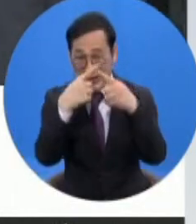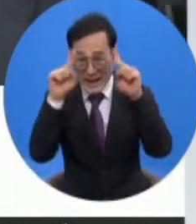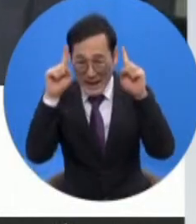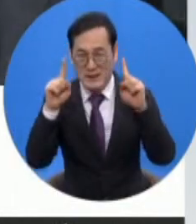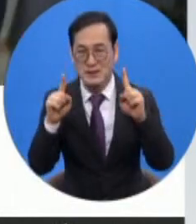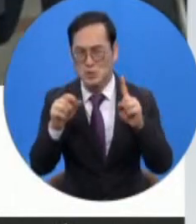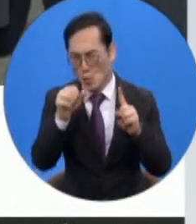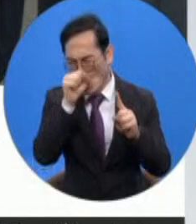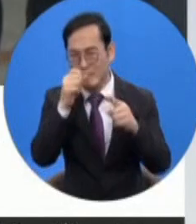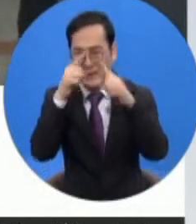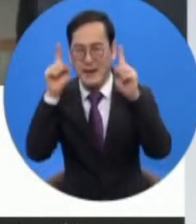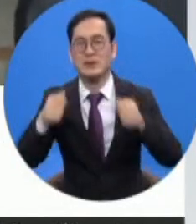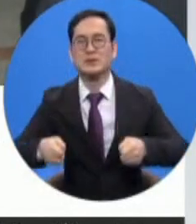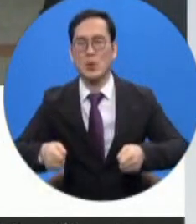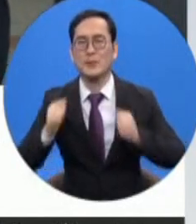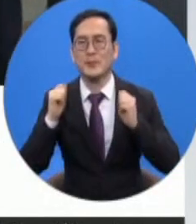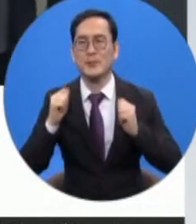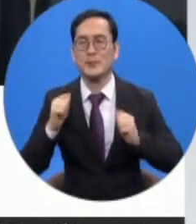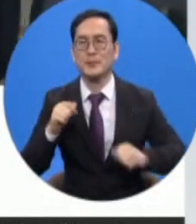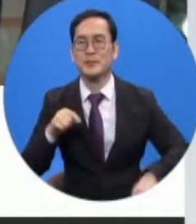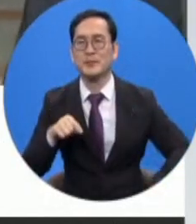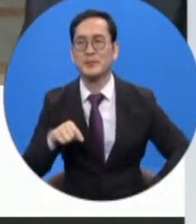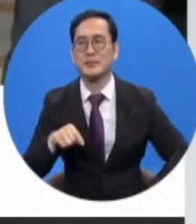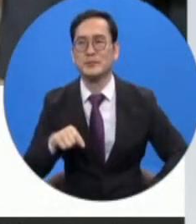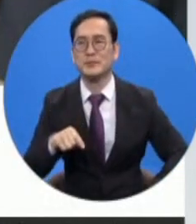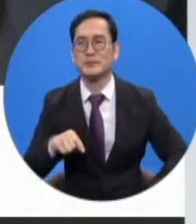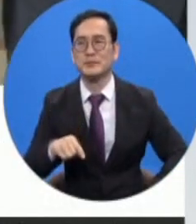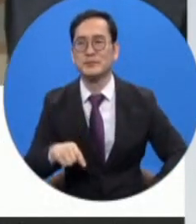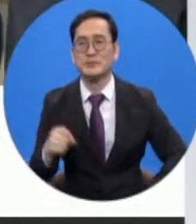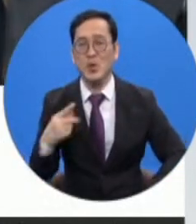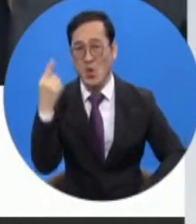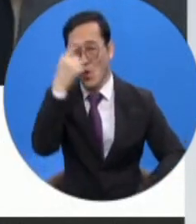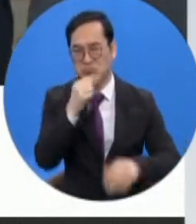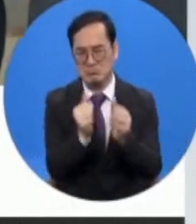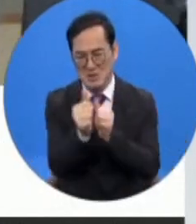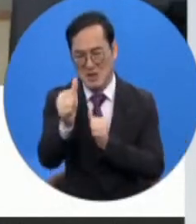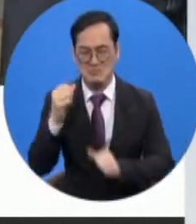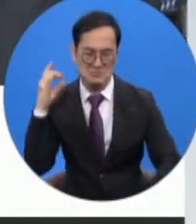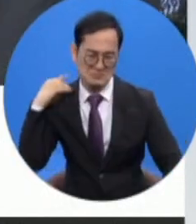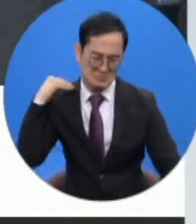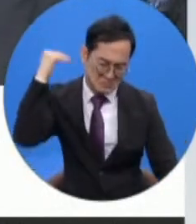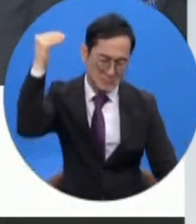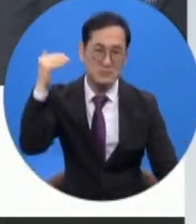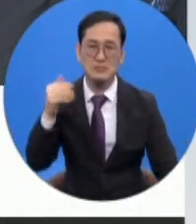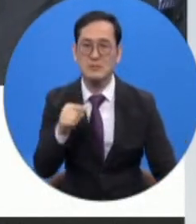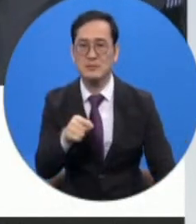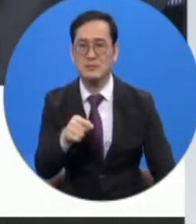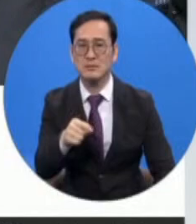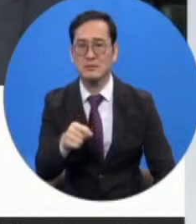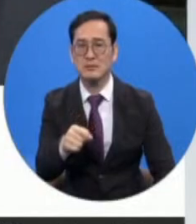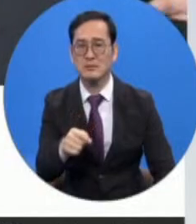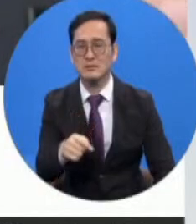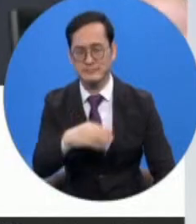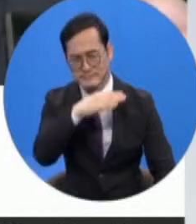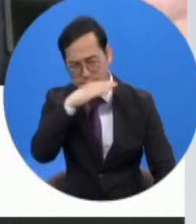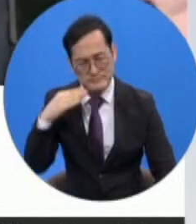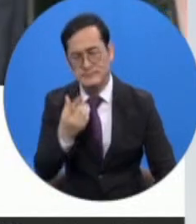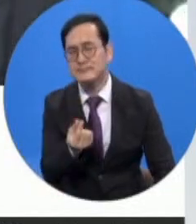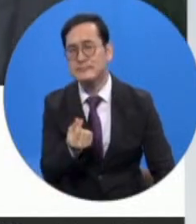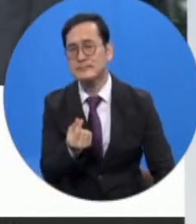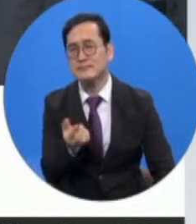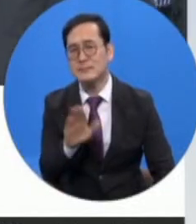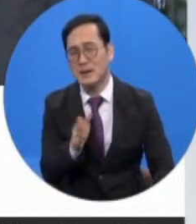SNS 같은데 그 신문, 그 인터넷에 얼굴도 키도 크고 잘생기고 그랬는데 왜 저렇게 행동을, 처신을 했을까?